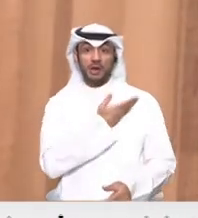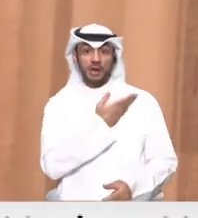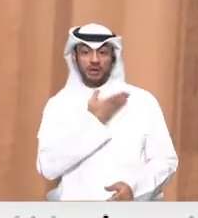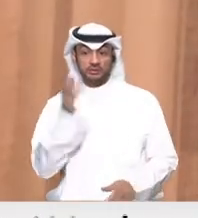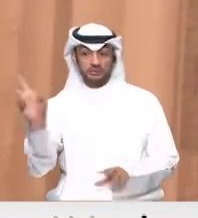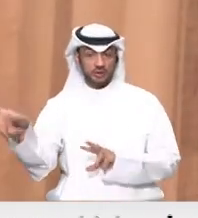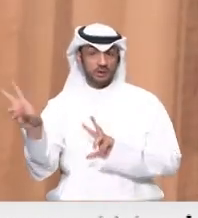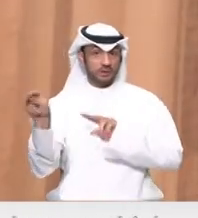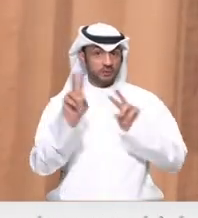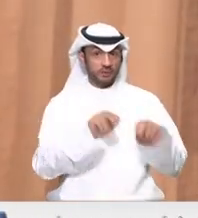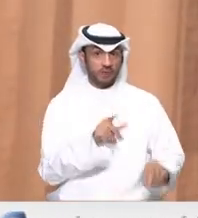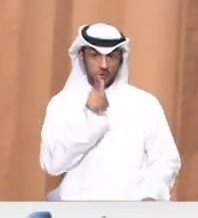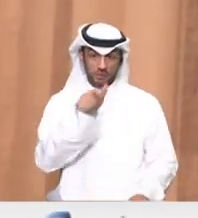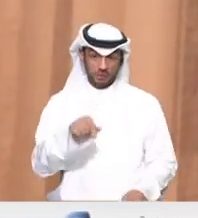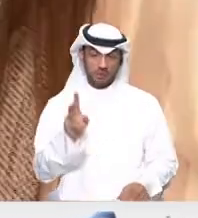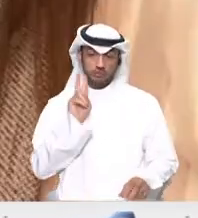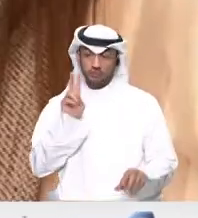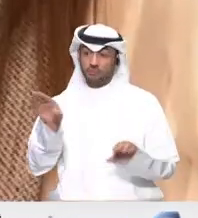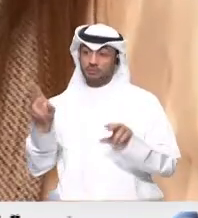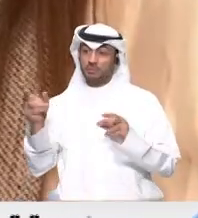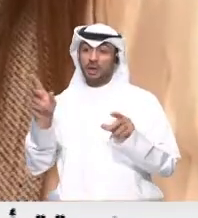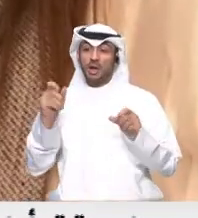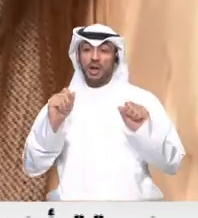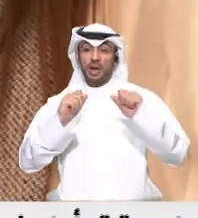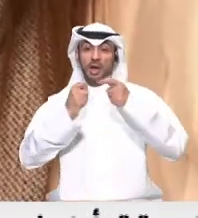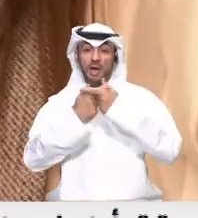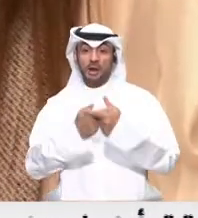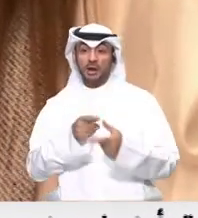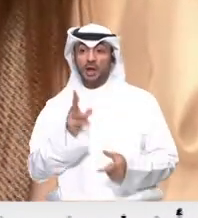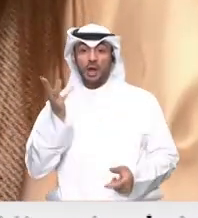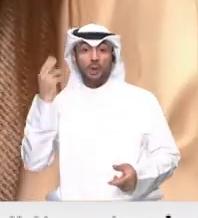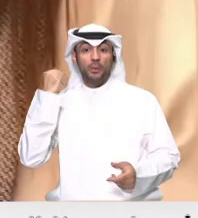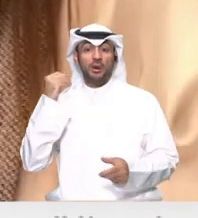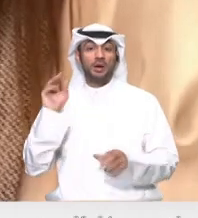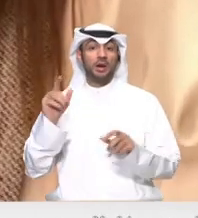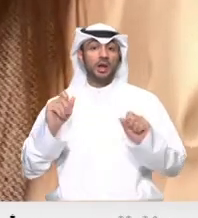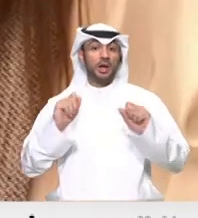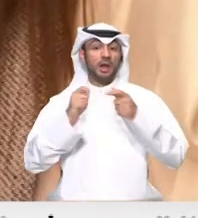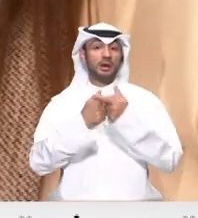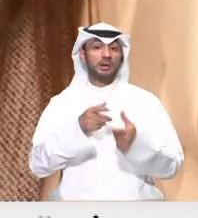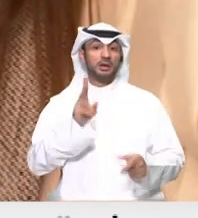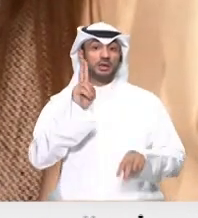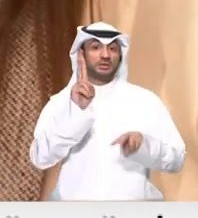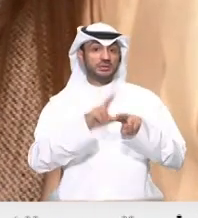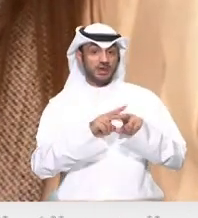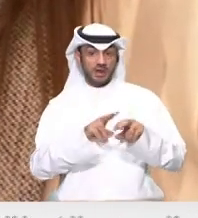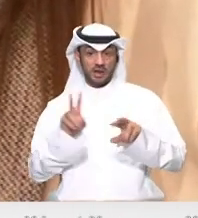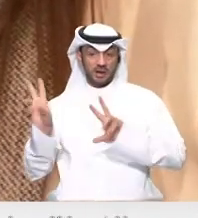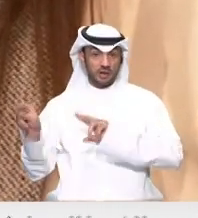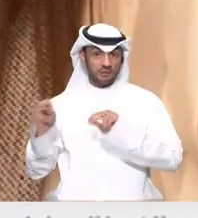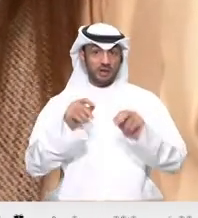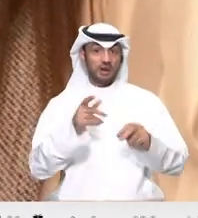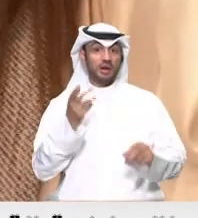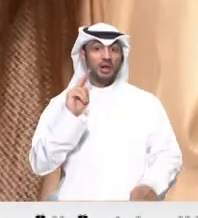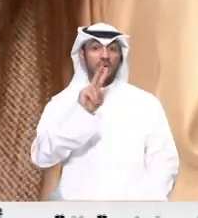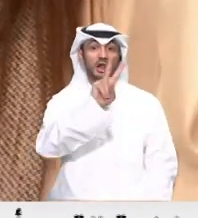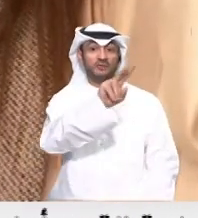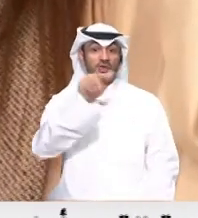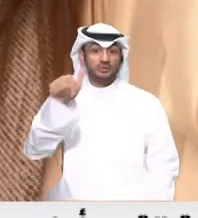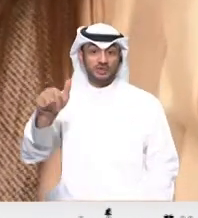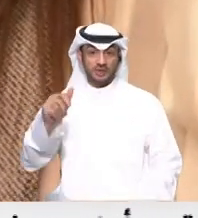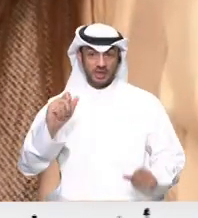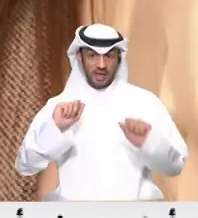بل يمكن مقارنته بحرب تموز أثناء العدوان الإسرائيلي على لبنان في العام